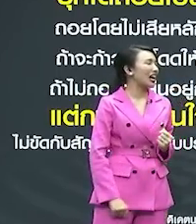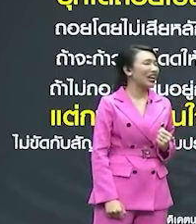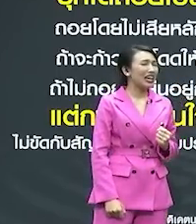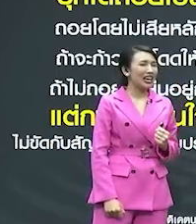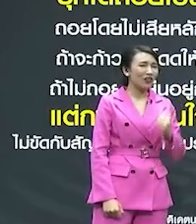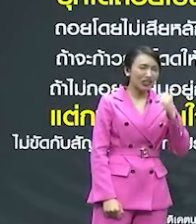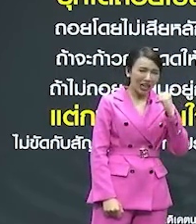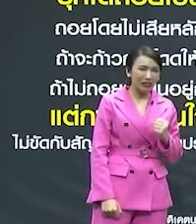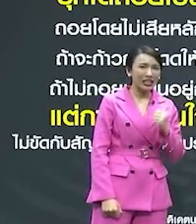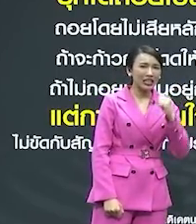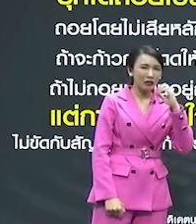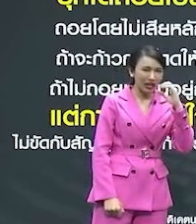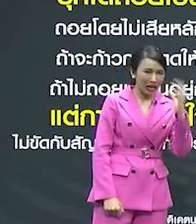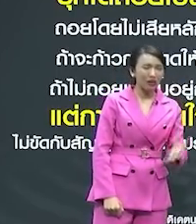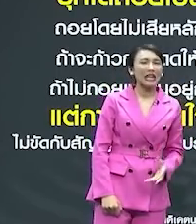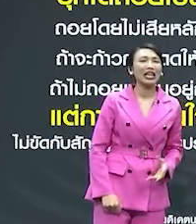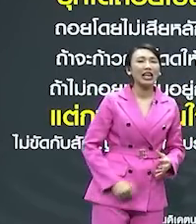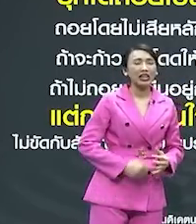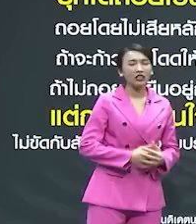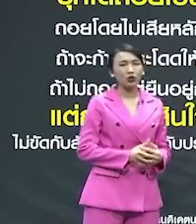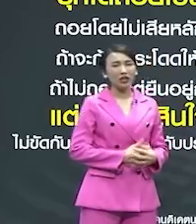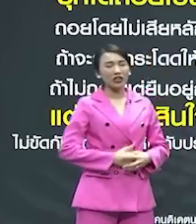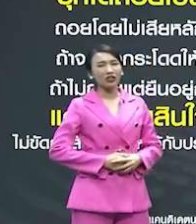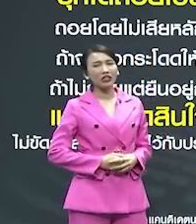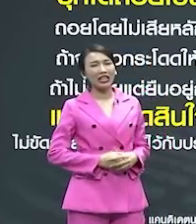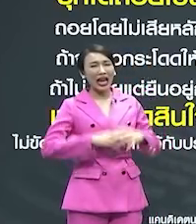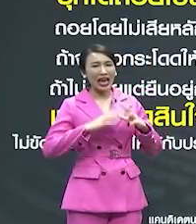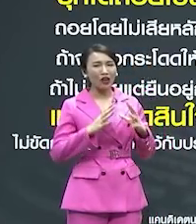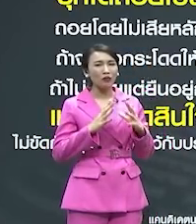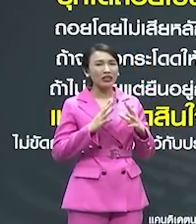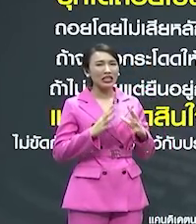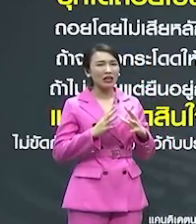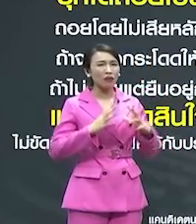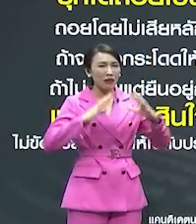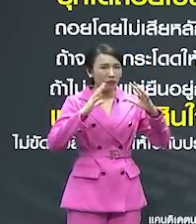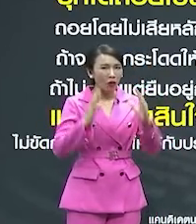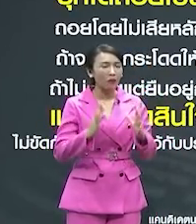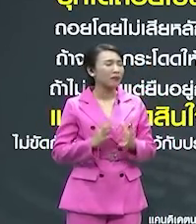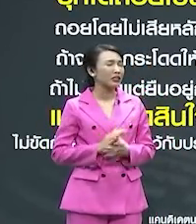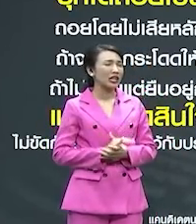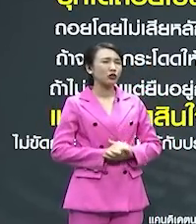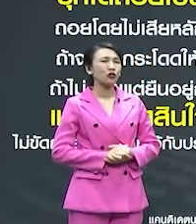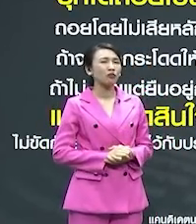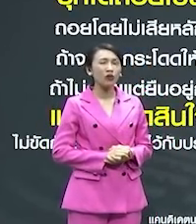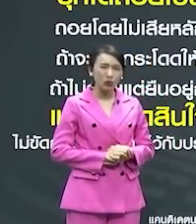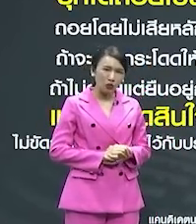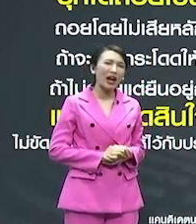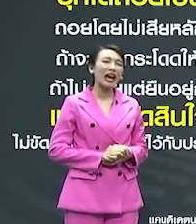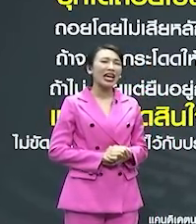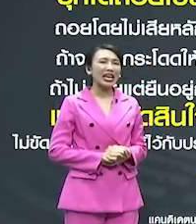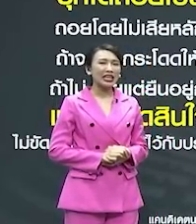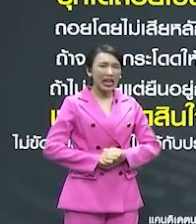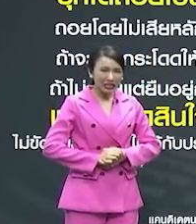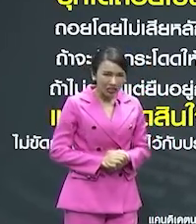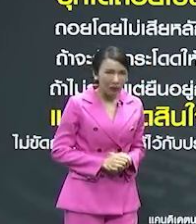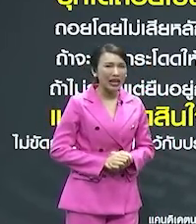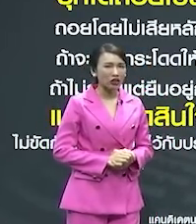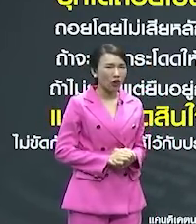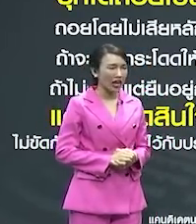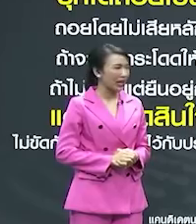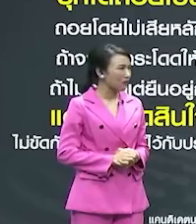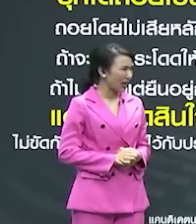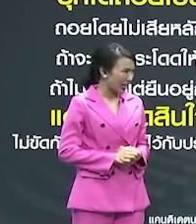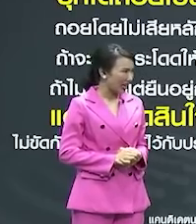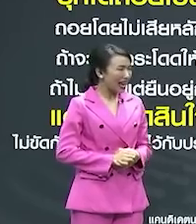สู้เสือแล้วก็ใช้วิธีที่พักก้าวไกลถนัดที่สุดนั่นก็คือการลงพื้นที่ไปพบกับประชาชนเพราะรู้ว่านั่นคือ